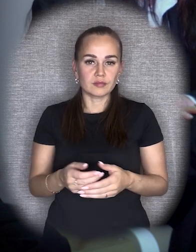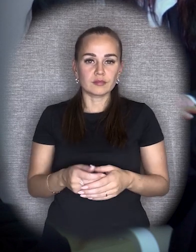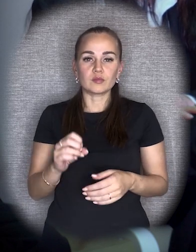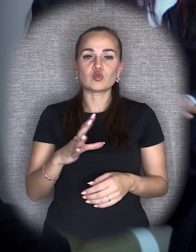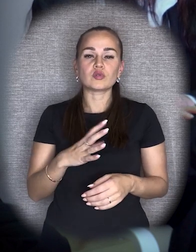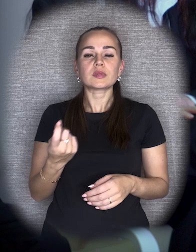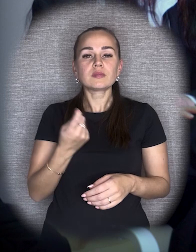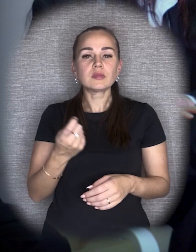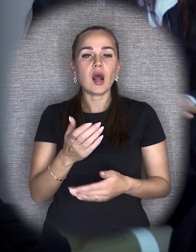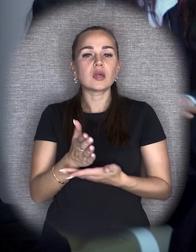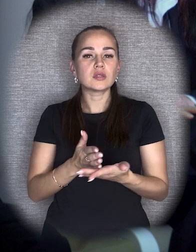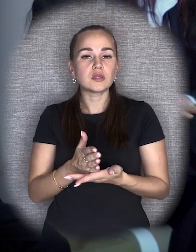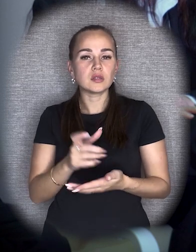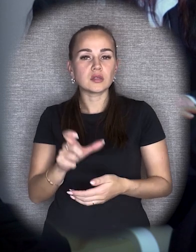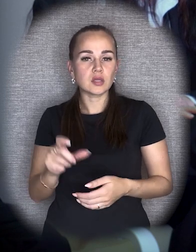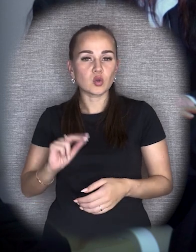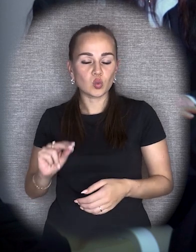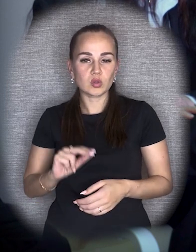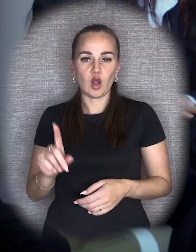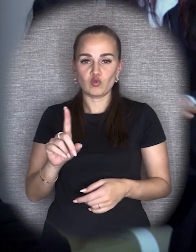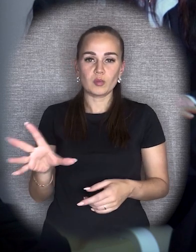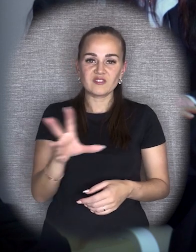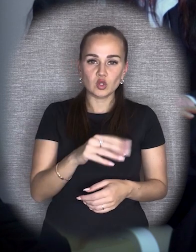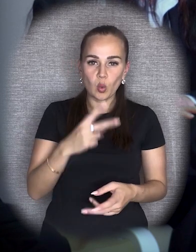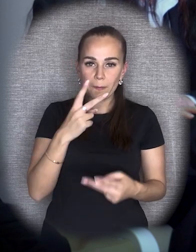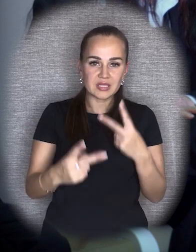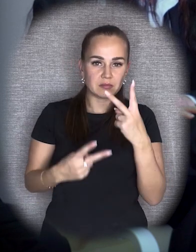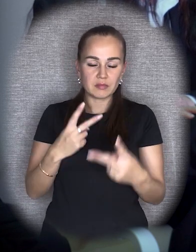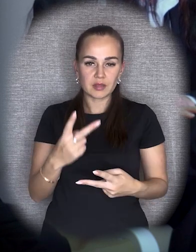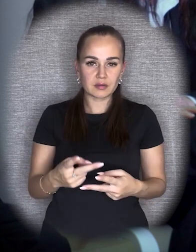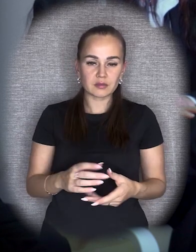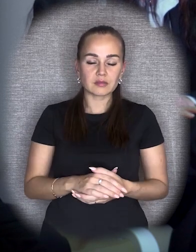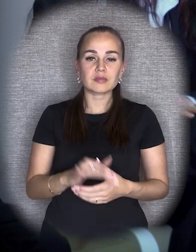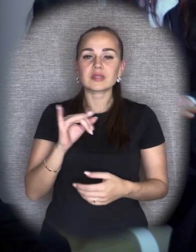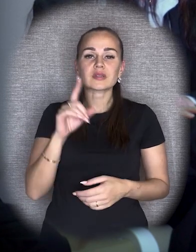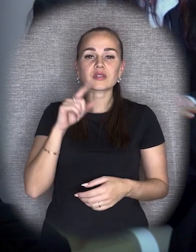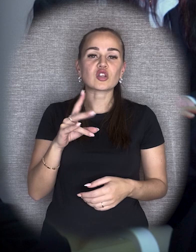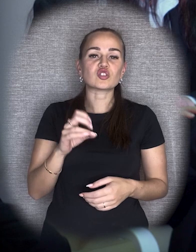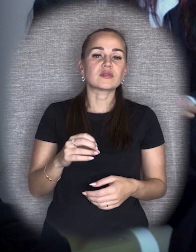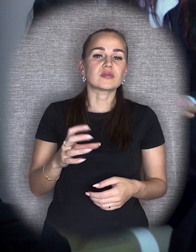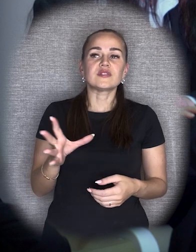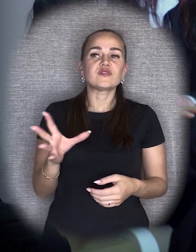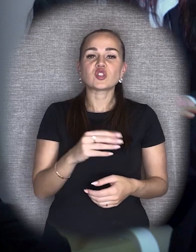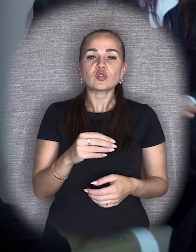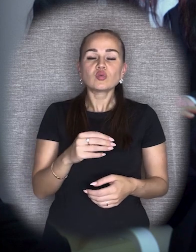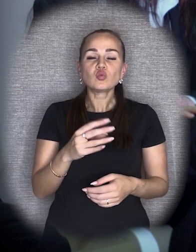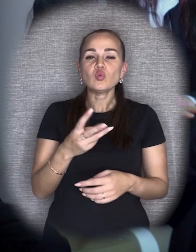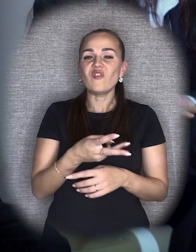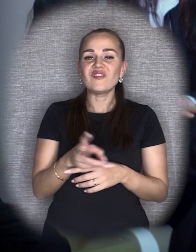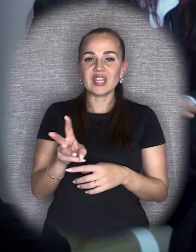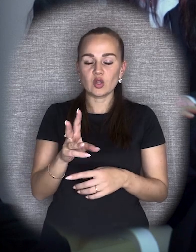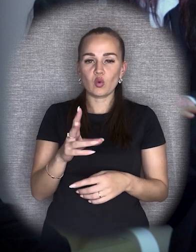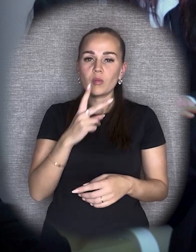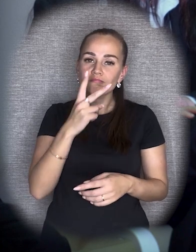быть, и сотрудников, и возможностей, чтобы все отсмотреть. Не все даже отсмотрено. Вот поверьте мне, массив хроники таков, что не все